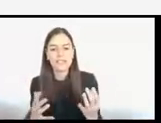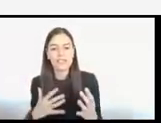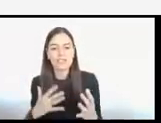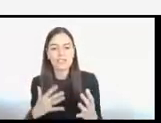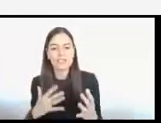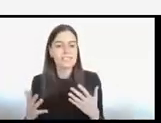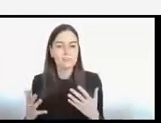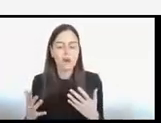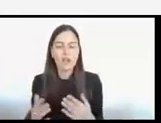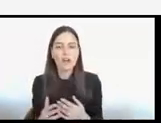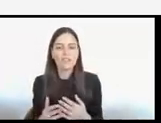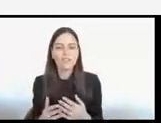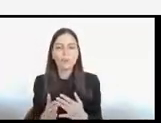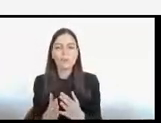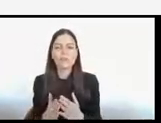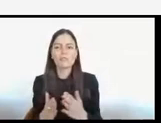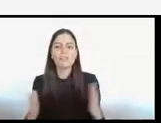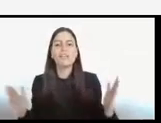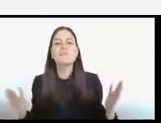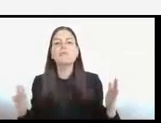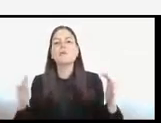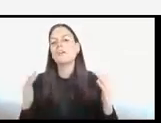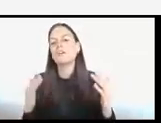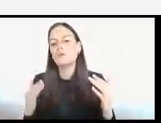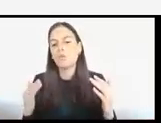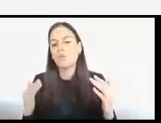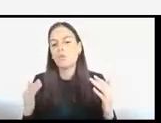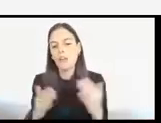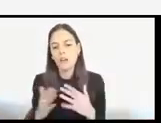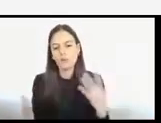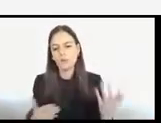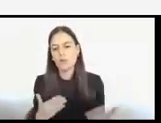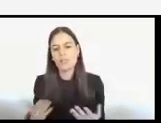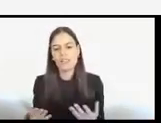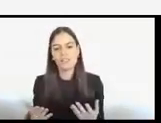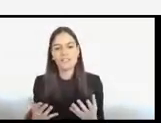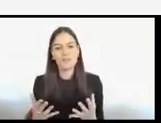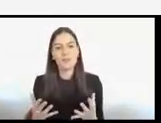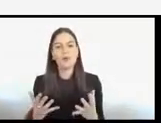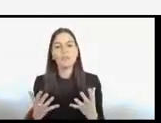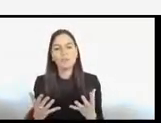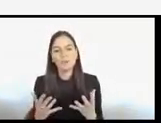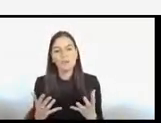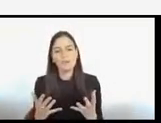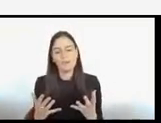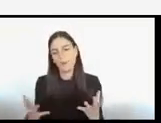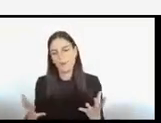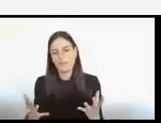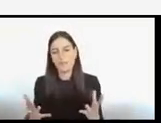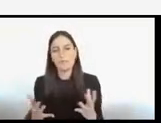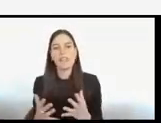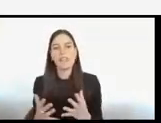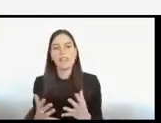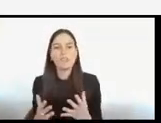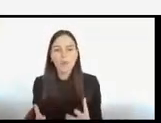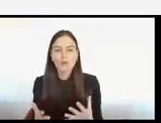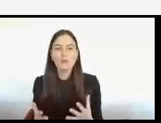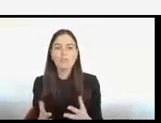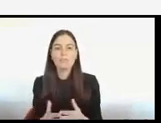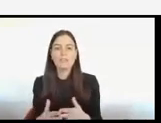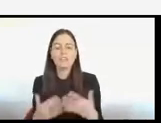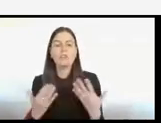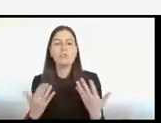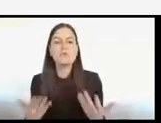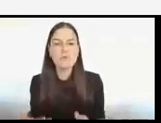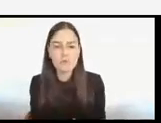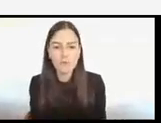bien qui, schématiquement, va représenter les murs et le toit de cet investissement immobilier, on va dire. Et de l'autre